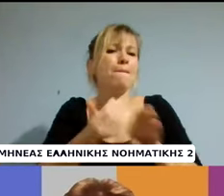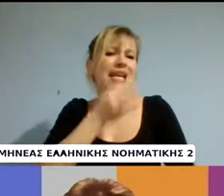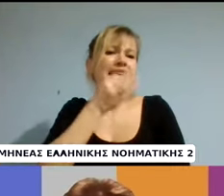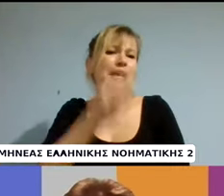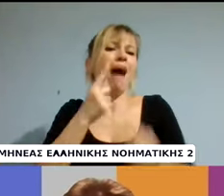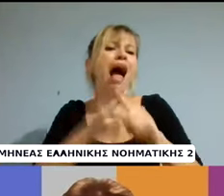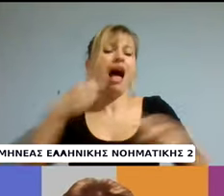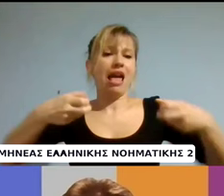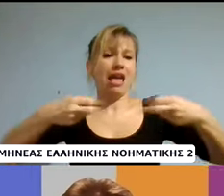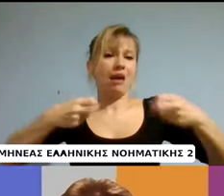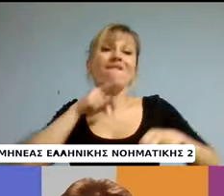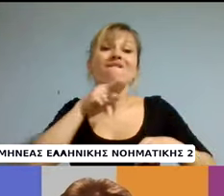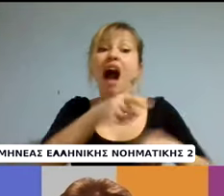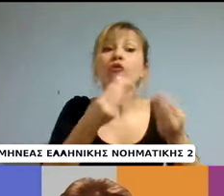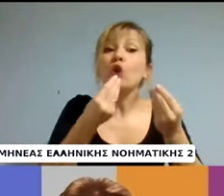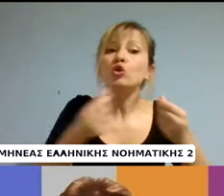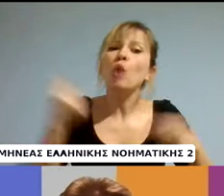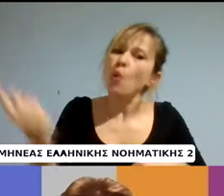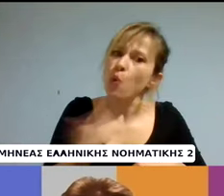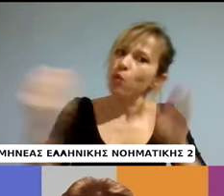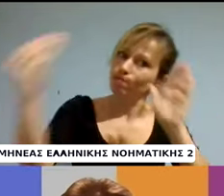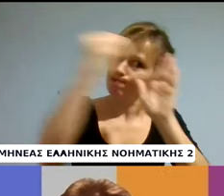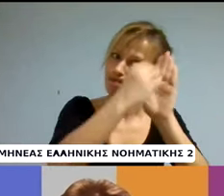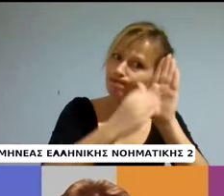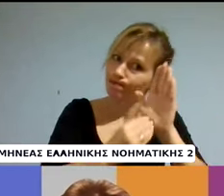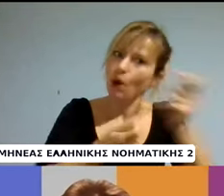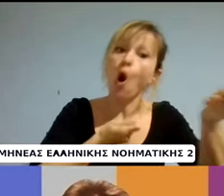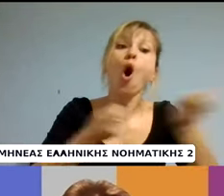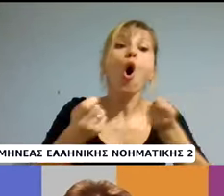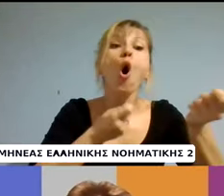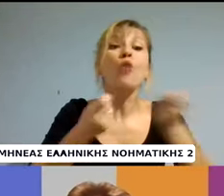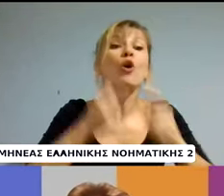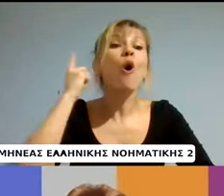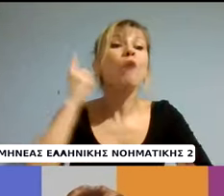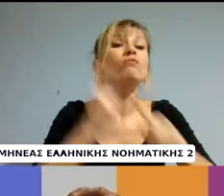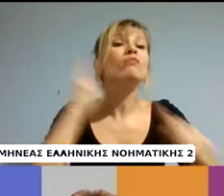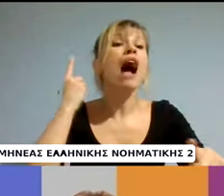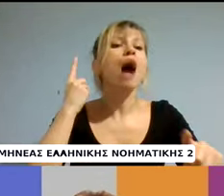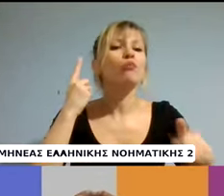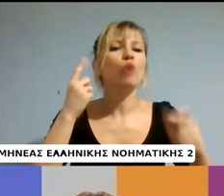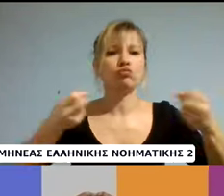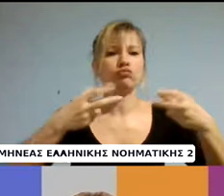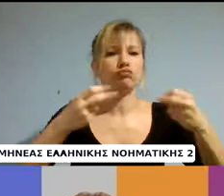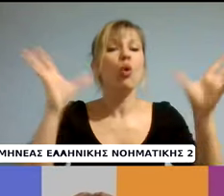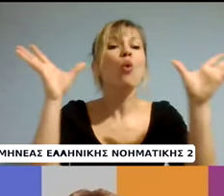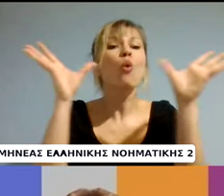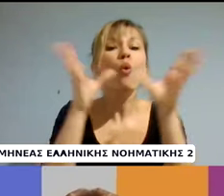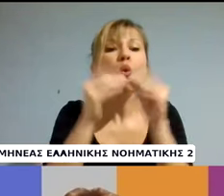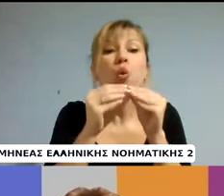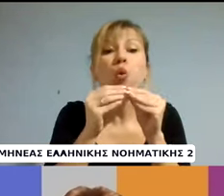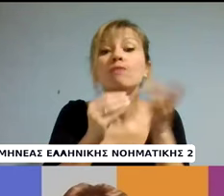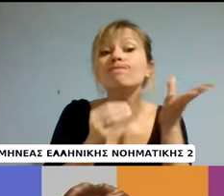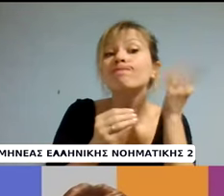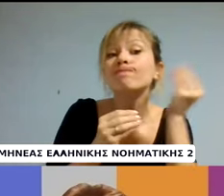και αυτό το είδος υποτιτλισμού έχουμε συμπεριλάβει στον οδηγό, τον συμβατικό υποτιτλισμό για